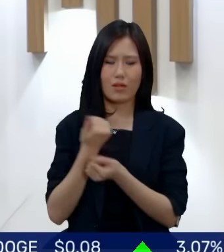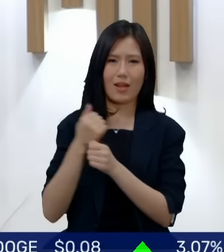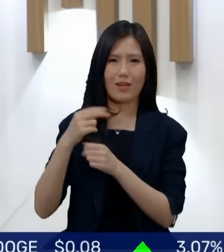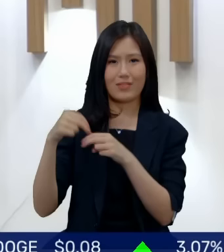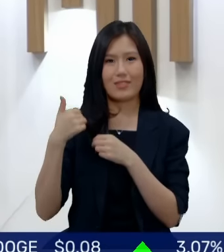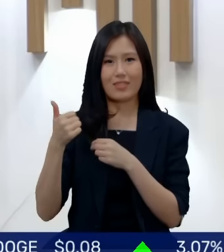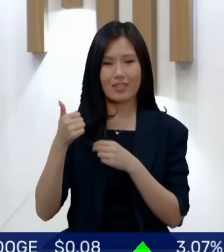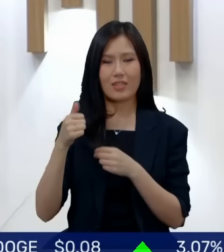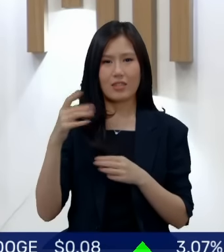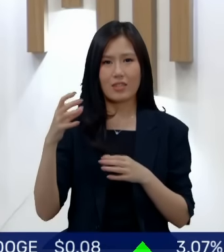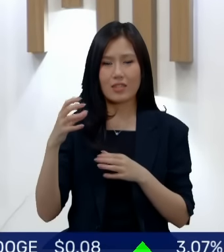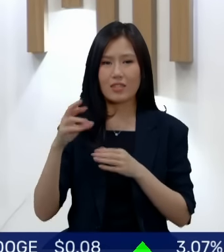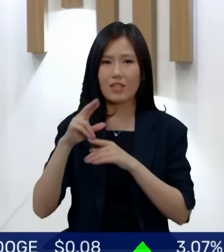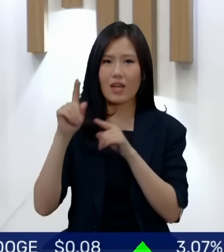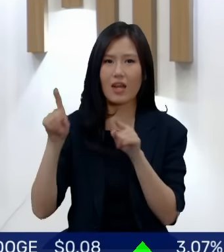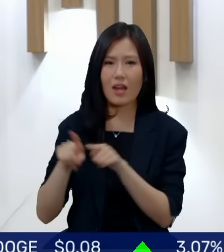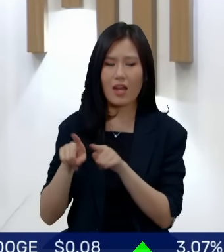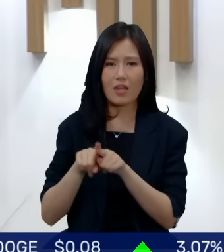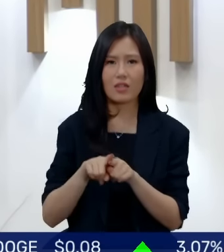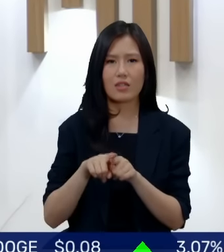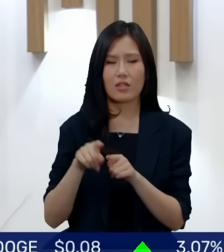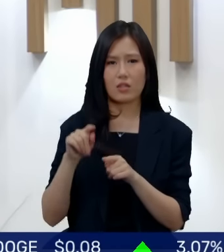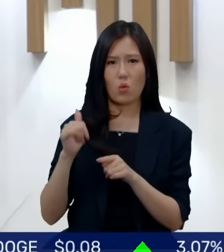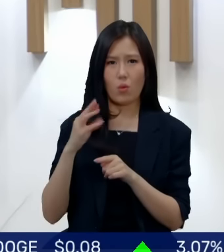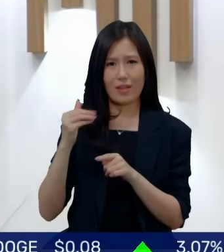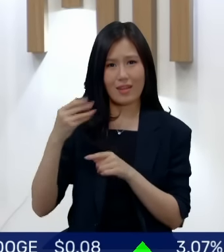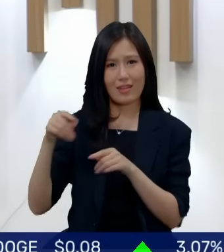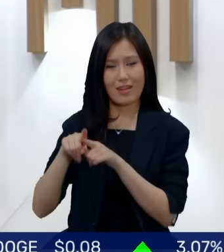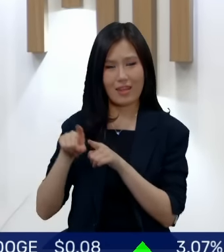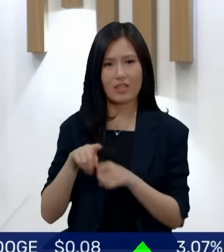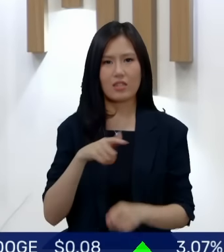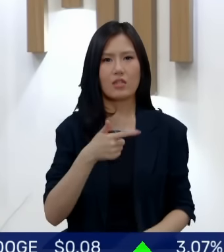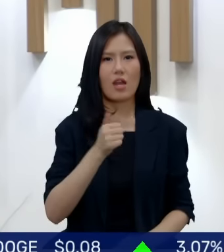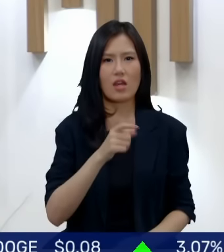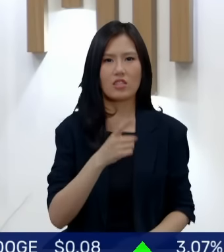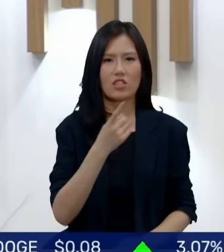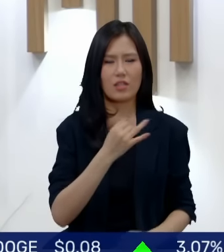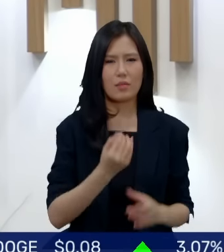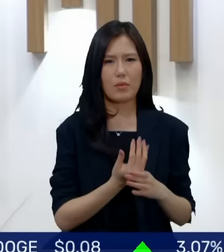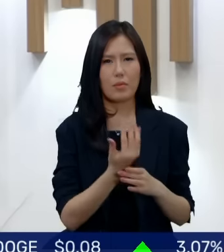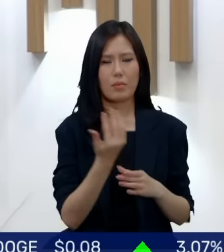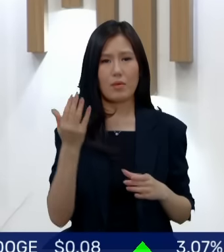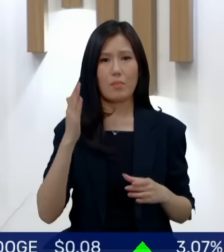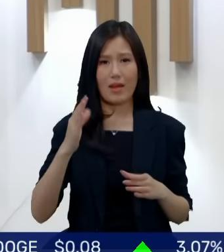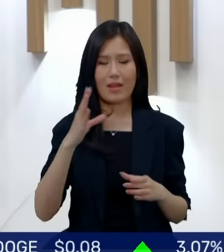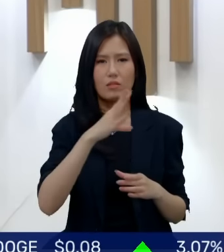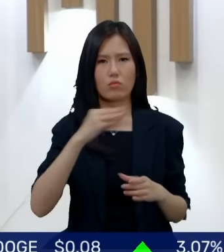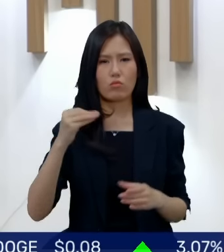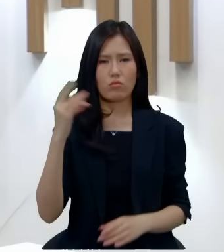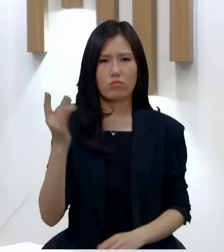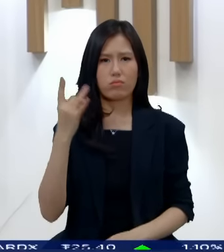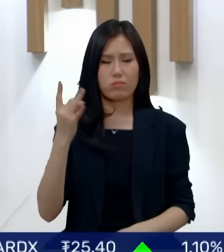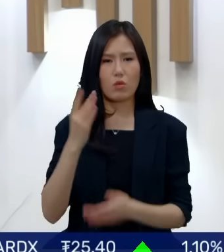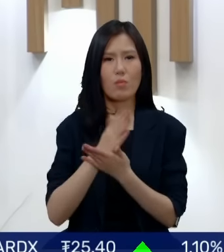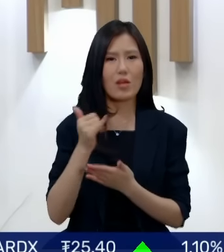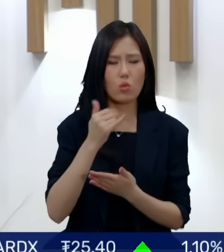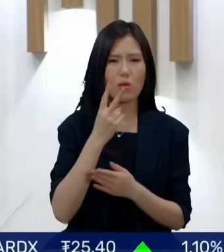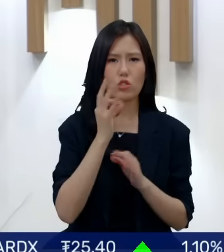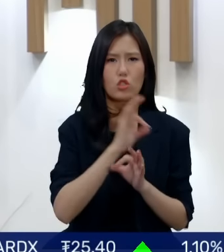А тэрнтэй ялгаагүй адилхан зарчмаар ажилдаг. Хий алдаж байгааг одоо тухайн ашиглагчид мэдээлэх төхөөрөмжгүйгээр